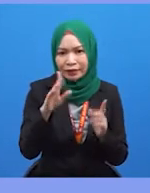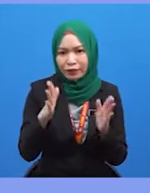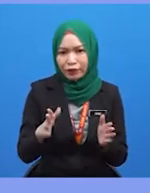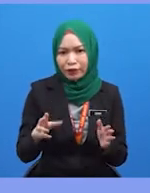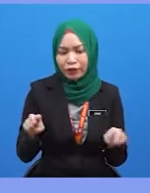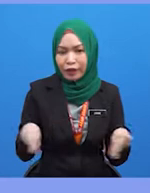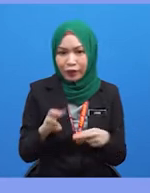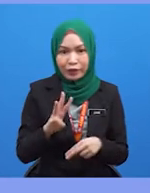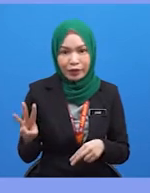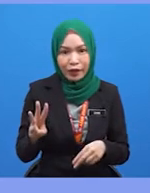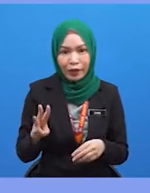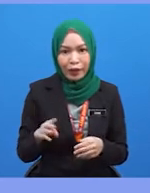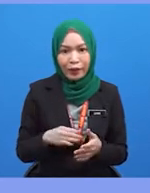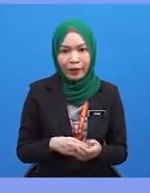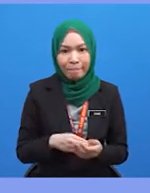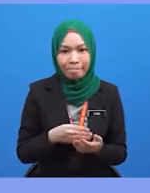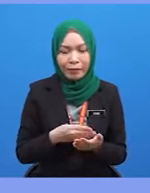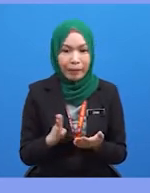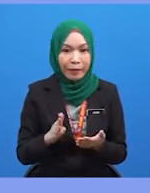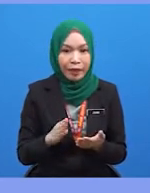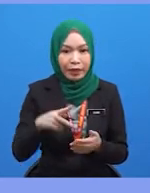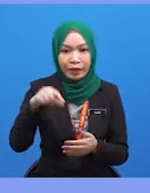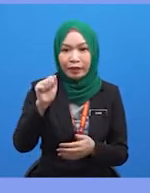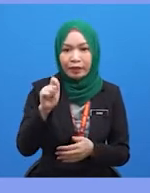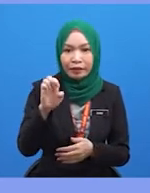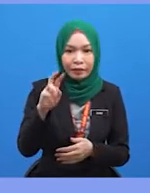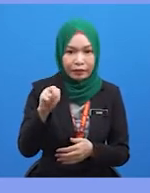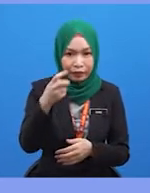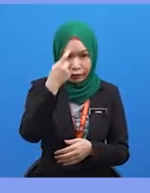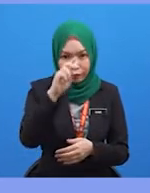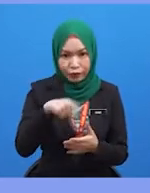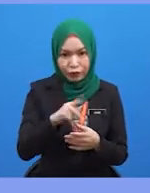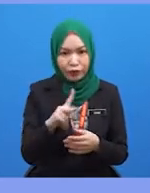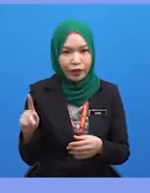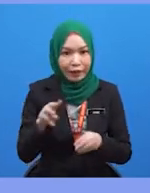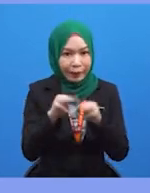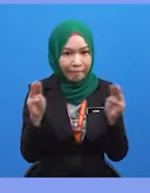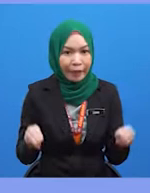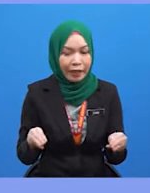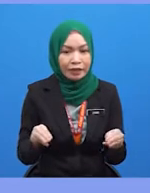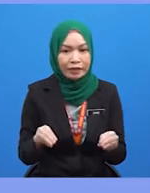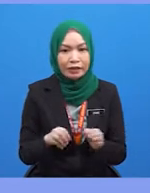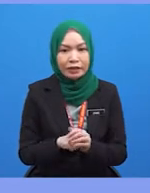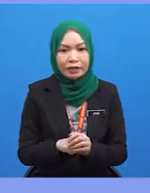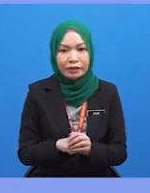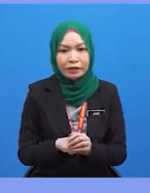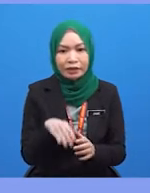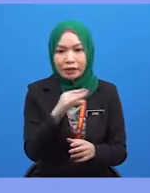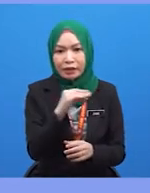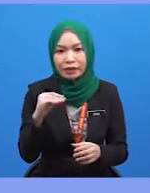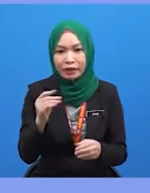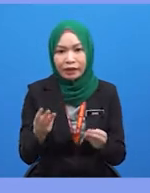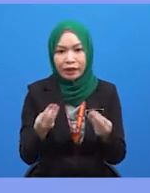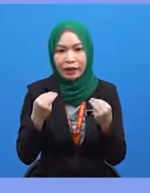seseorang usahawan membeli paten untuk mengeluarkan meja sebeguna dan